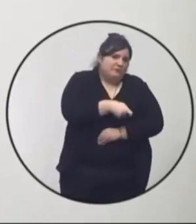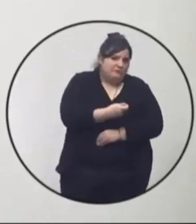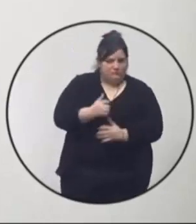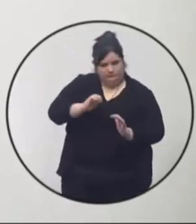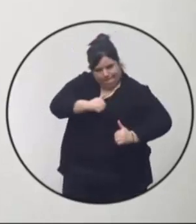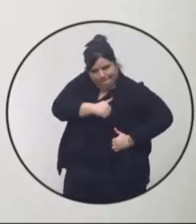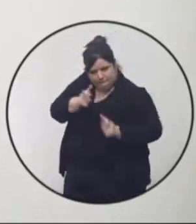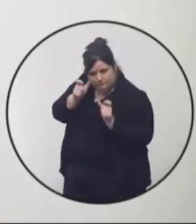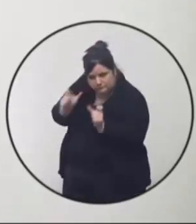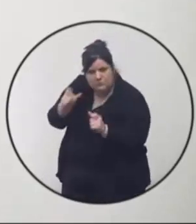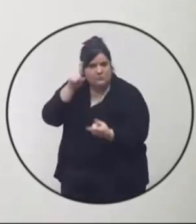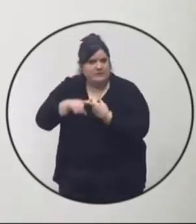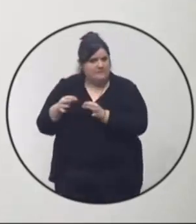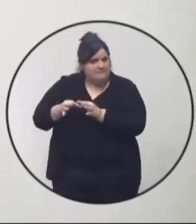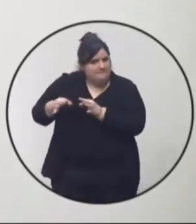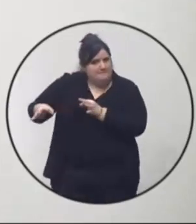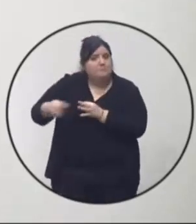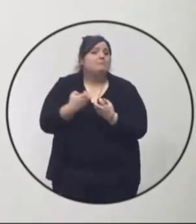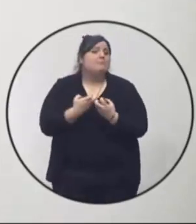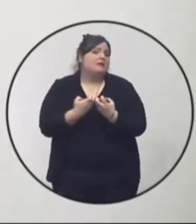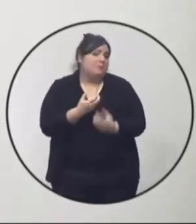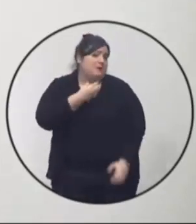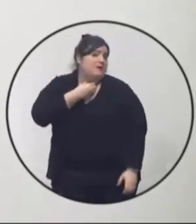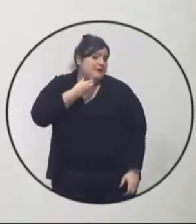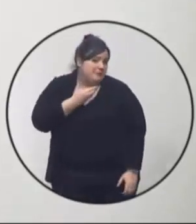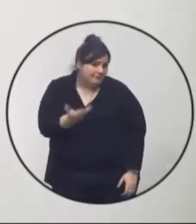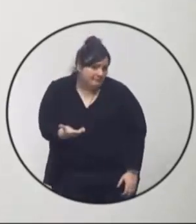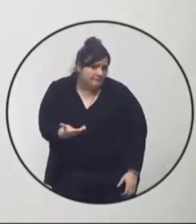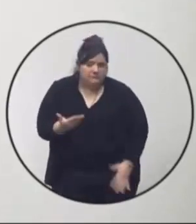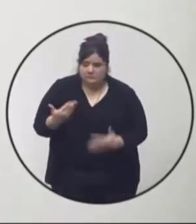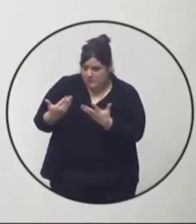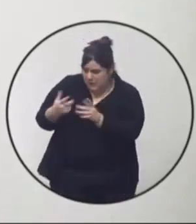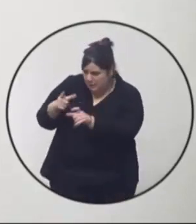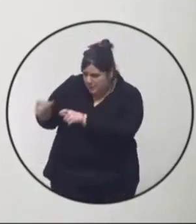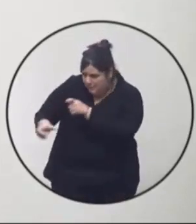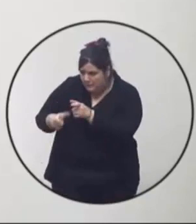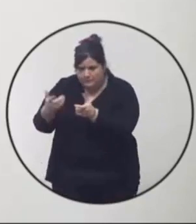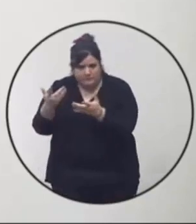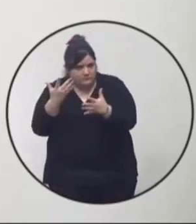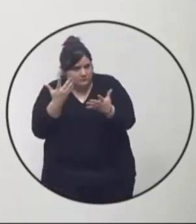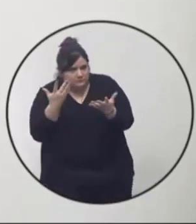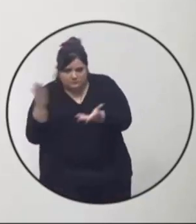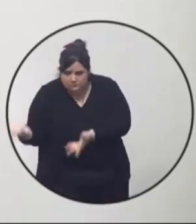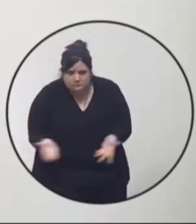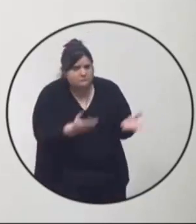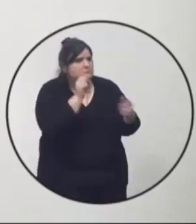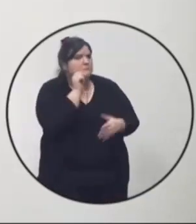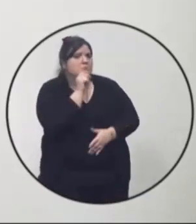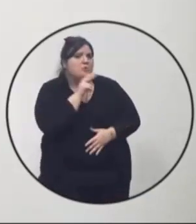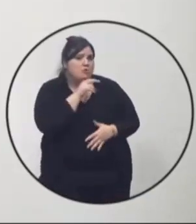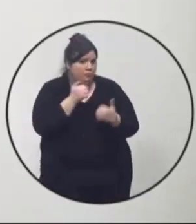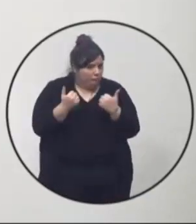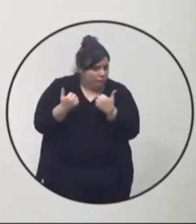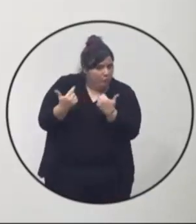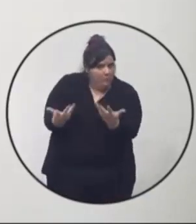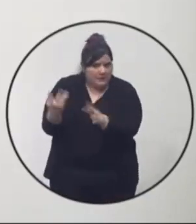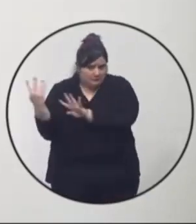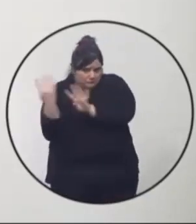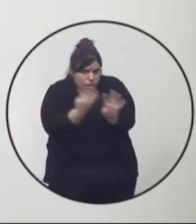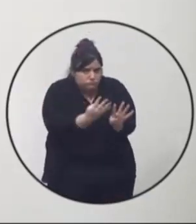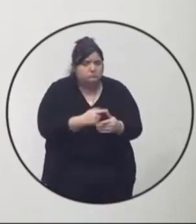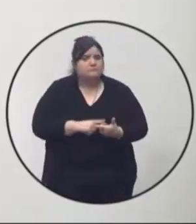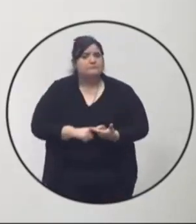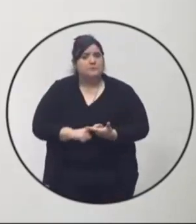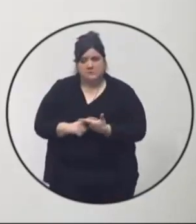à la télé on va tester deux cent mille ou cent mille personnes par jour si t'as pas les stocks parce que là je peux vous assurer qu'à paris stock pour tester